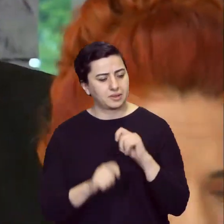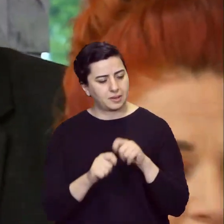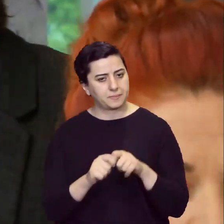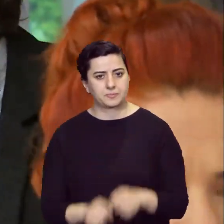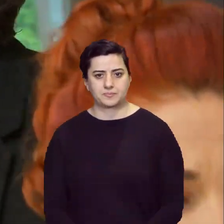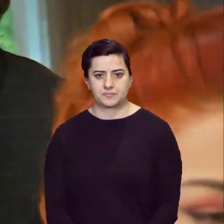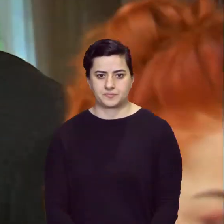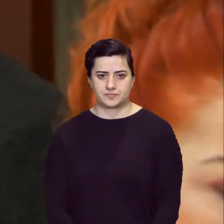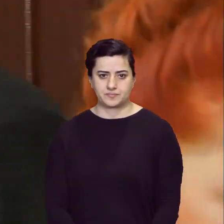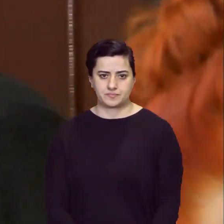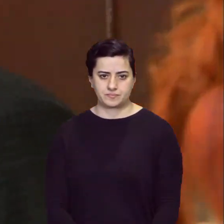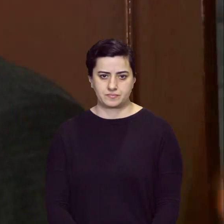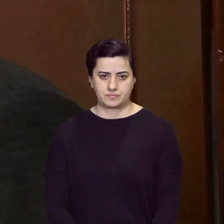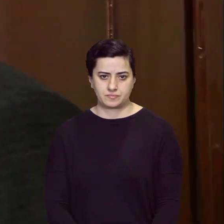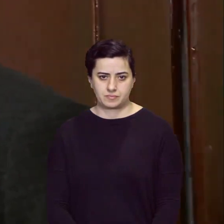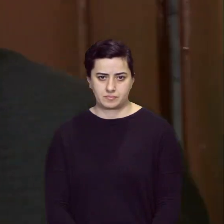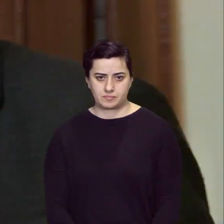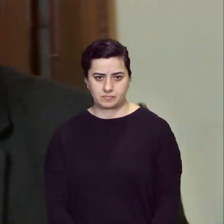yaptıracağım.